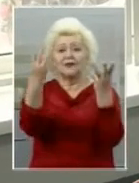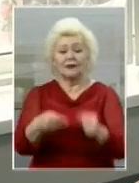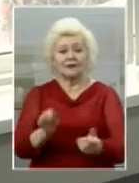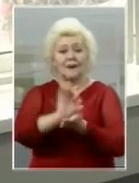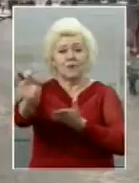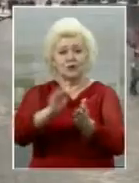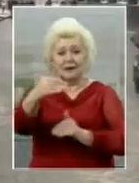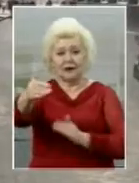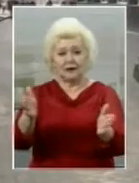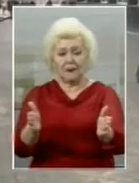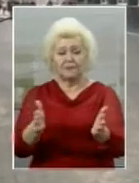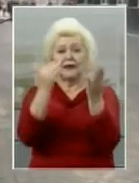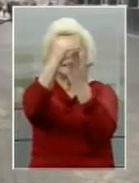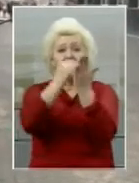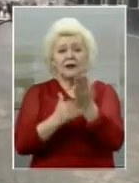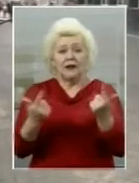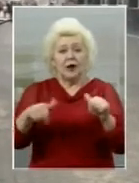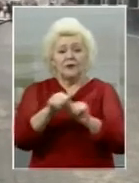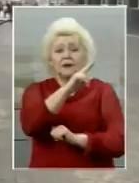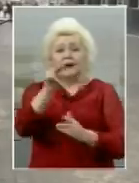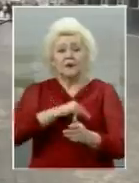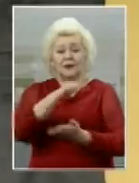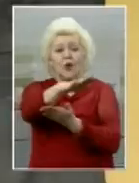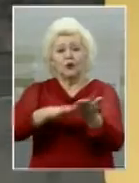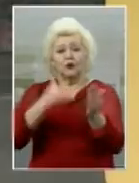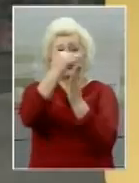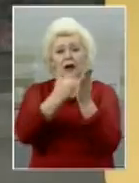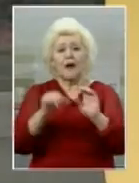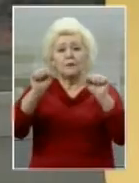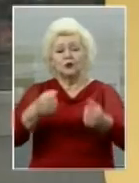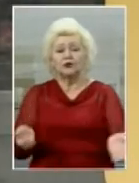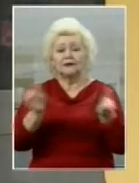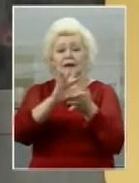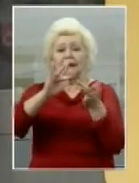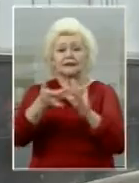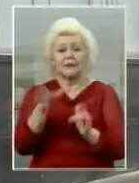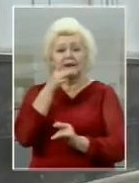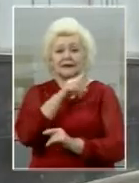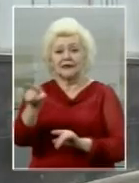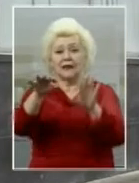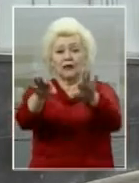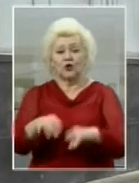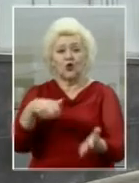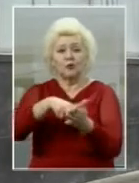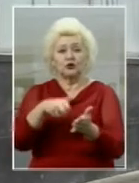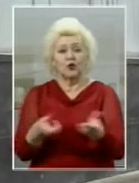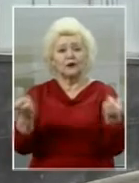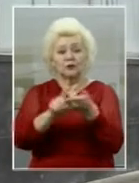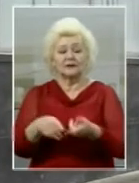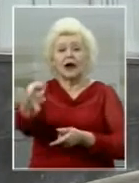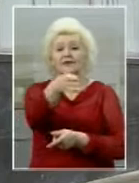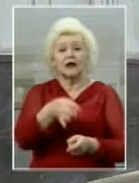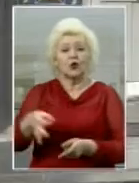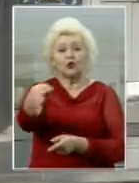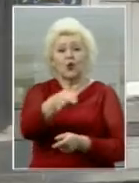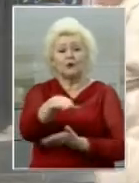посилка. З переліком відділень, які працюють за подовженим графіком, можна ознайомитись на сайті Національного оператора поштового зв'язку. У районах